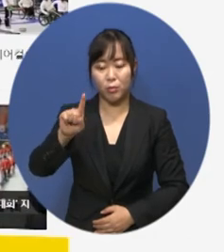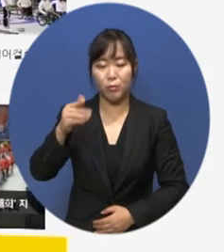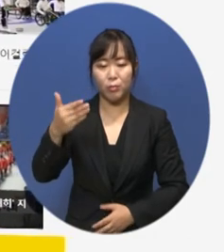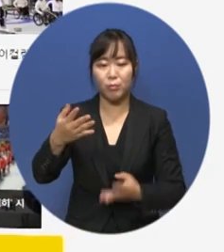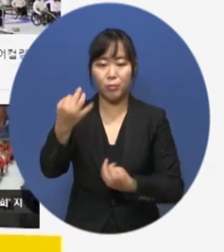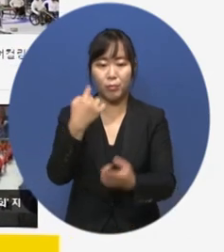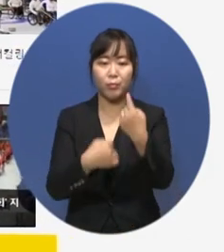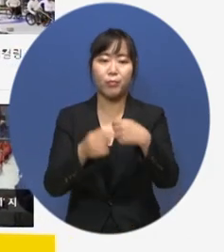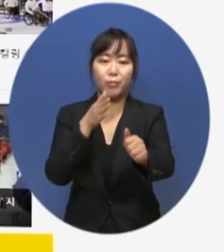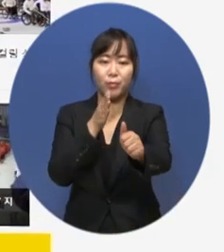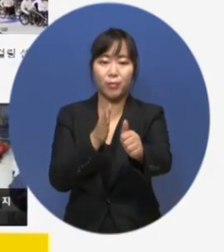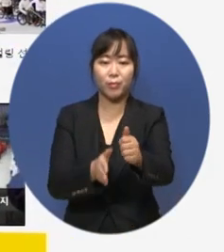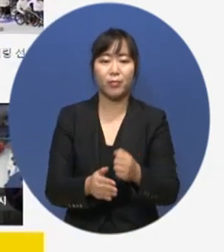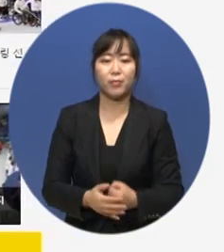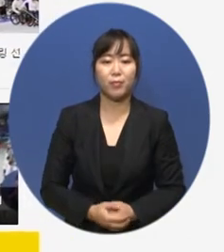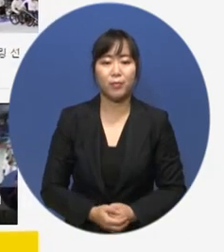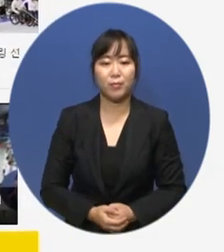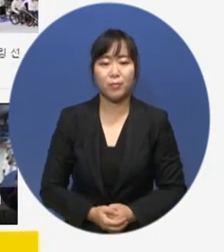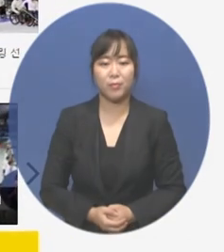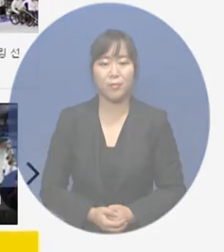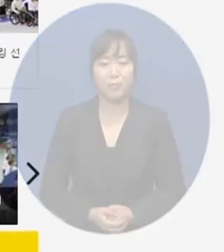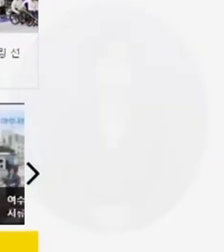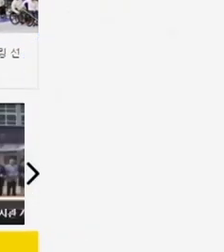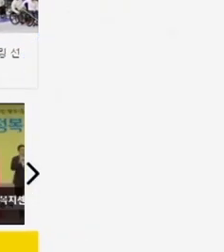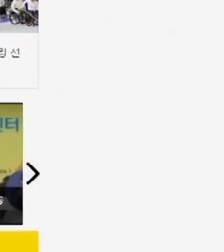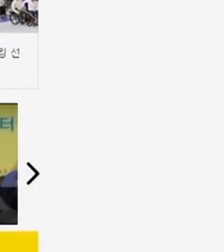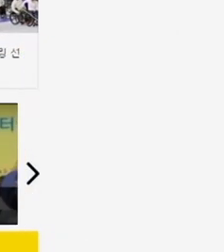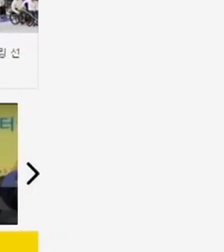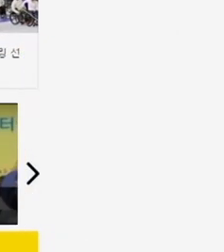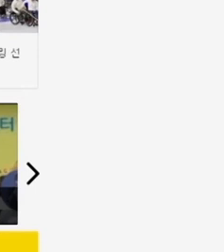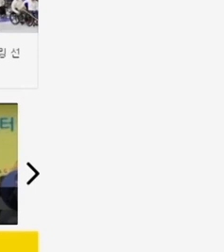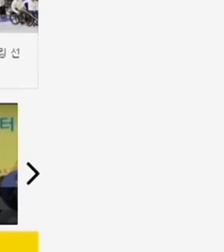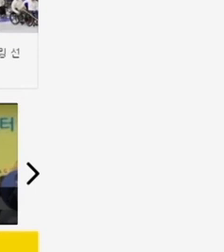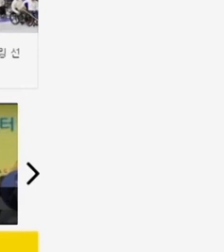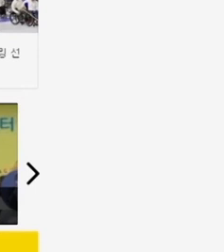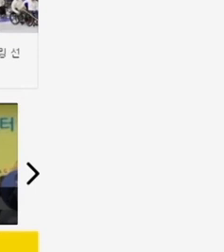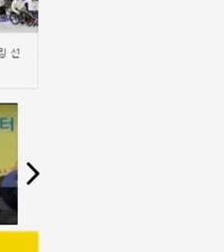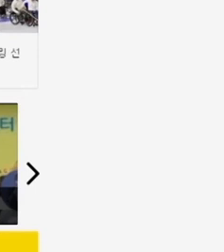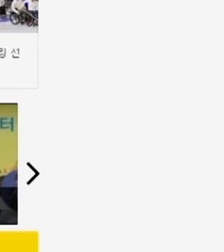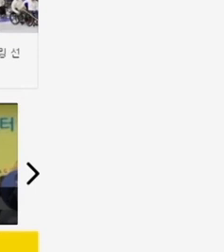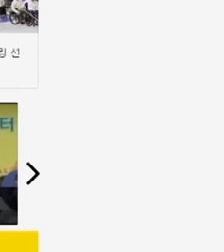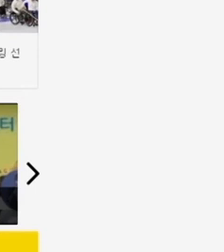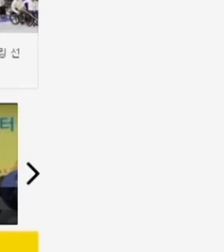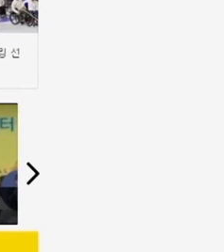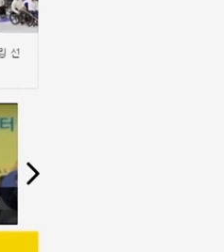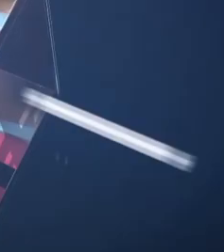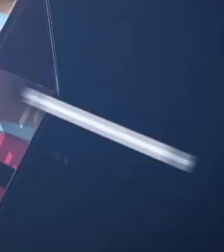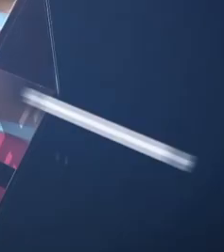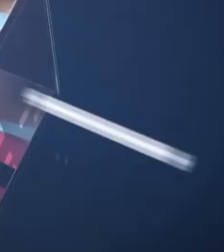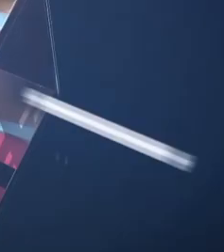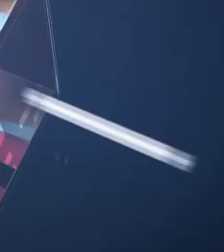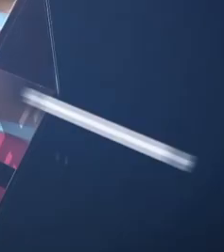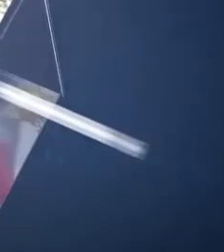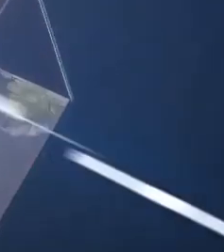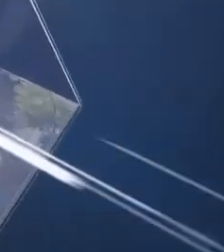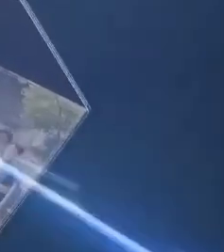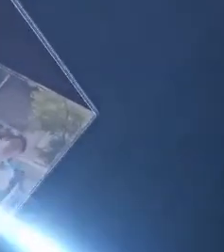전화번호 02-2655-9519로 많은 제보 바랍니다.